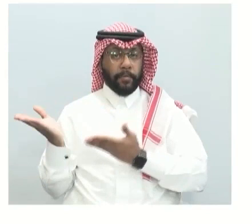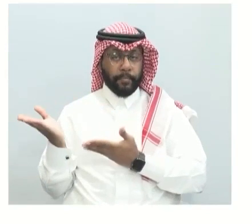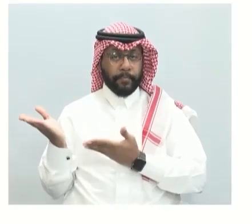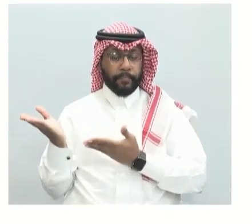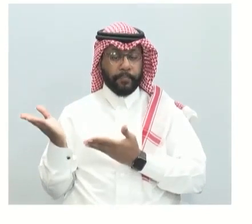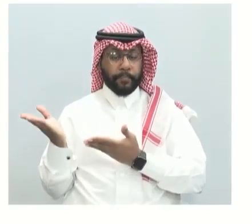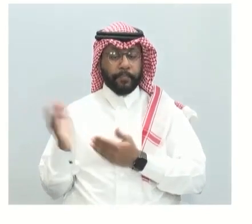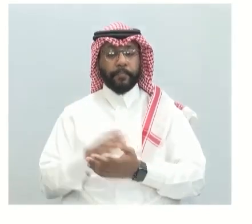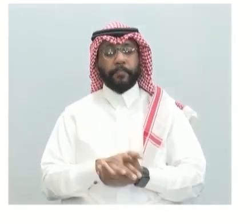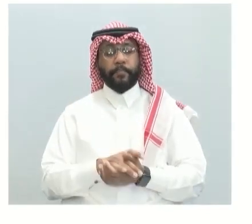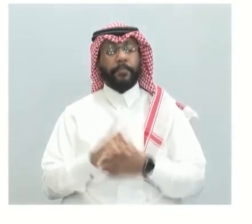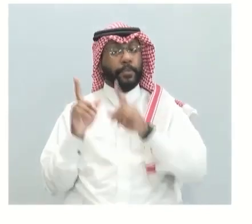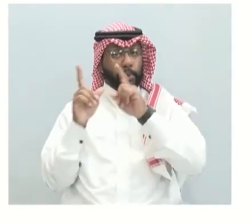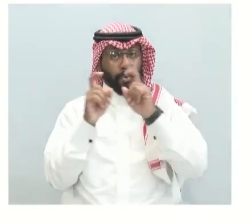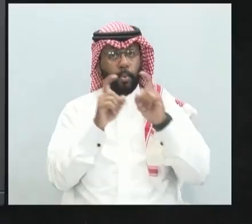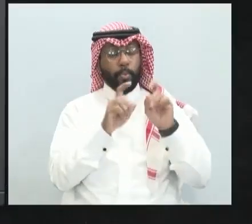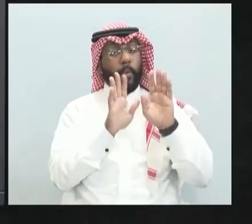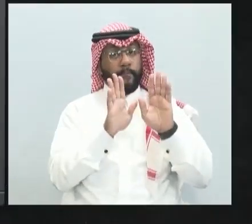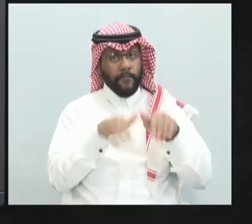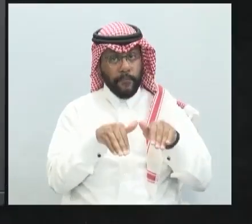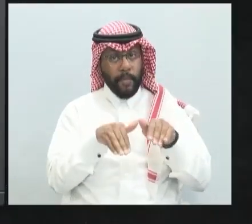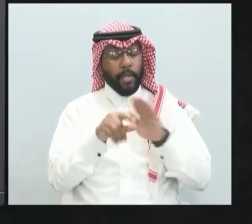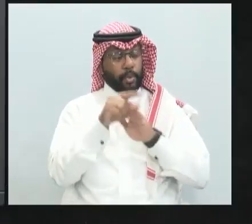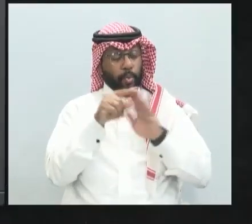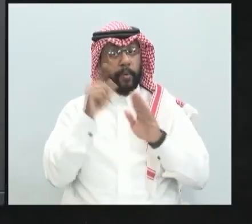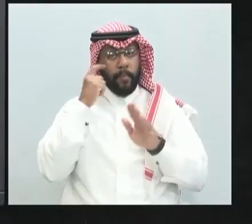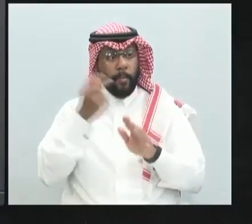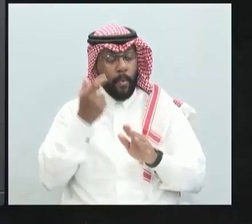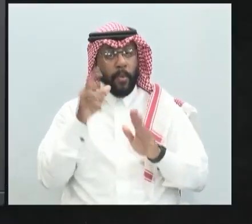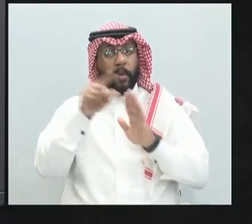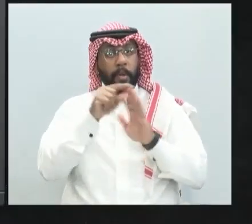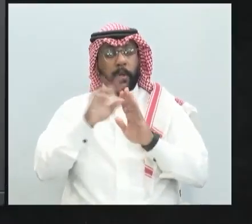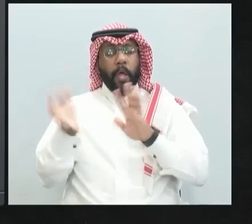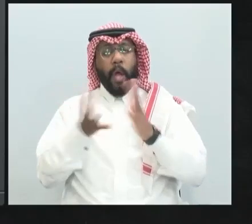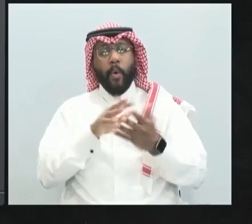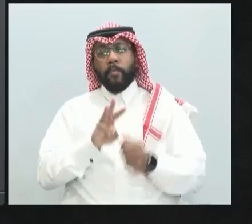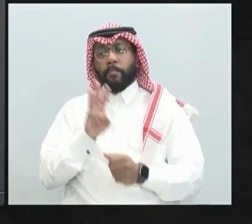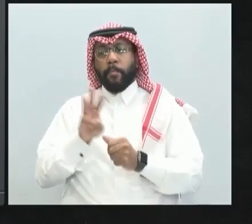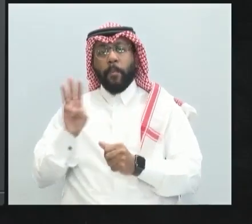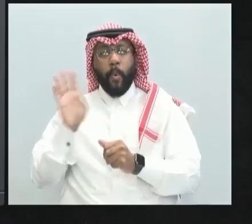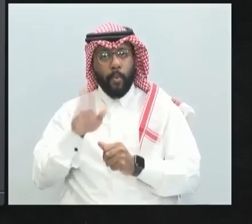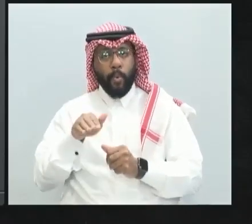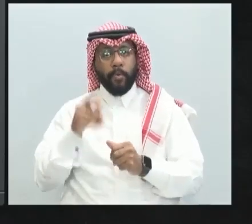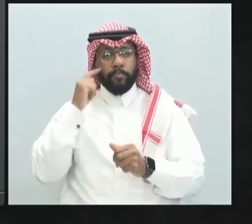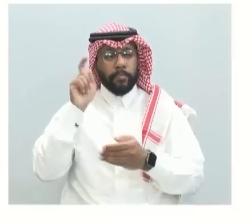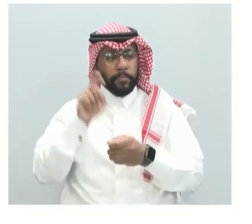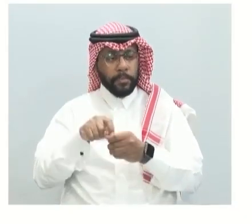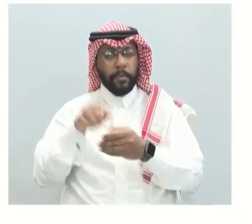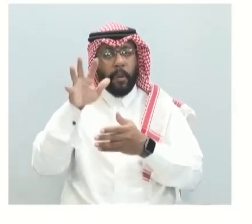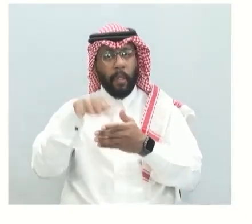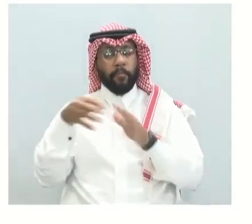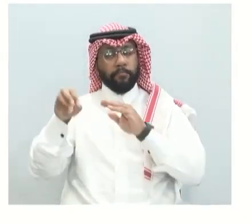طبعا نلاحظ هناك صور عن الموضوع الذي قمنا بالبحث عنه او رابط خاص بالموضوع الذي